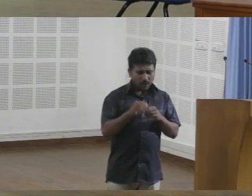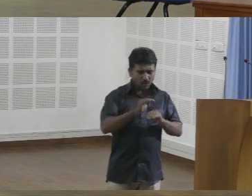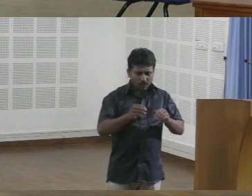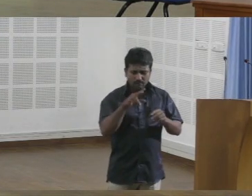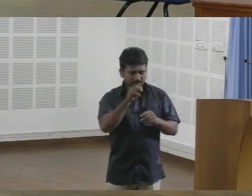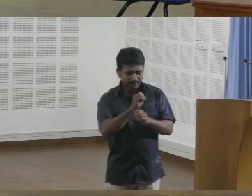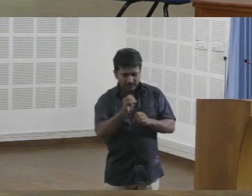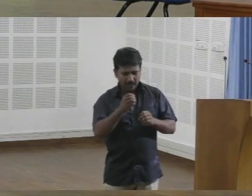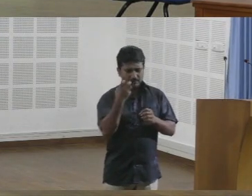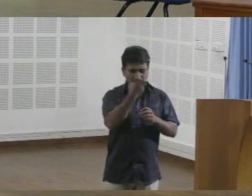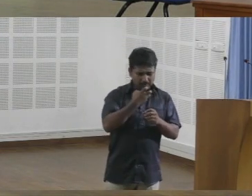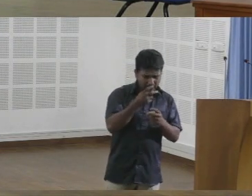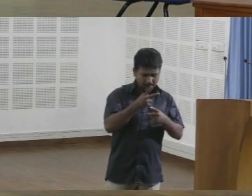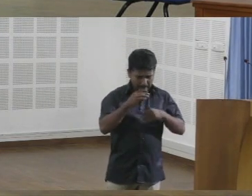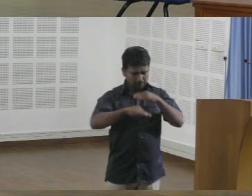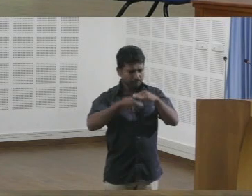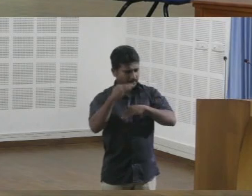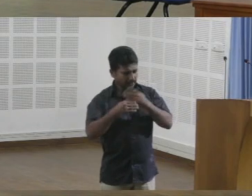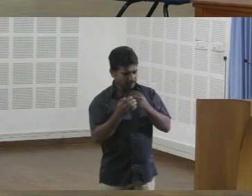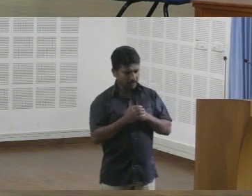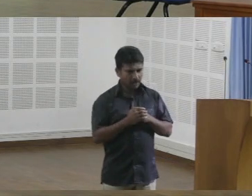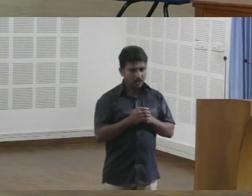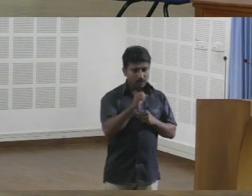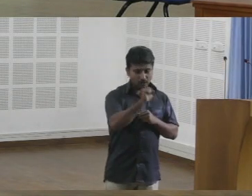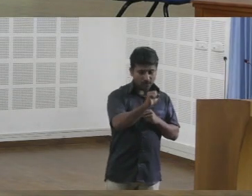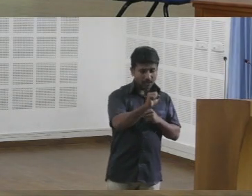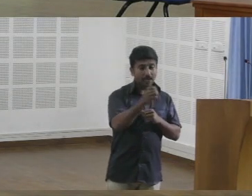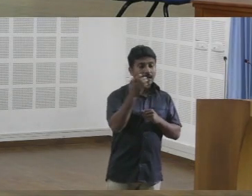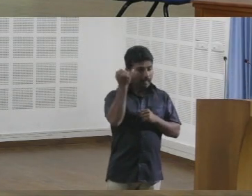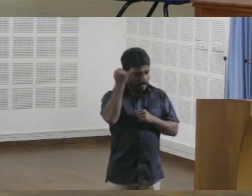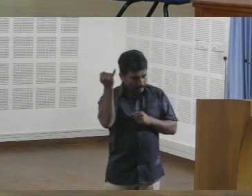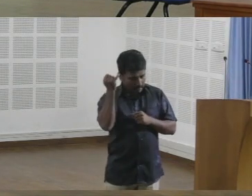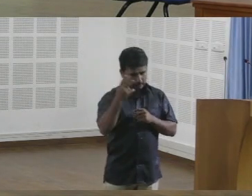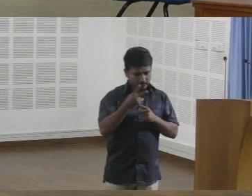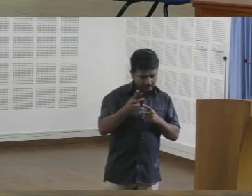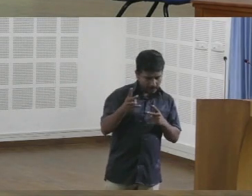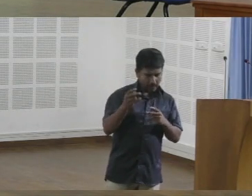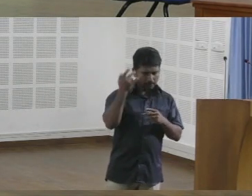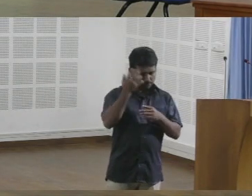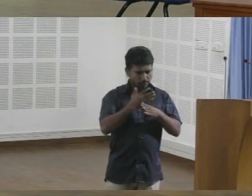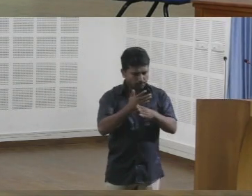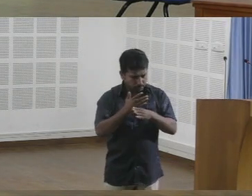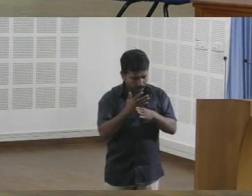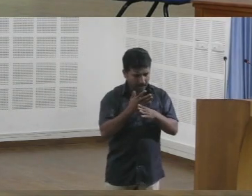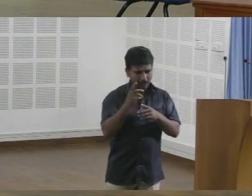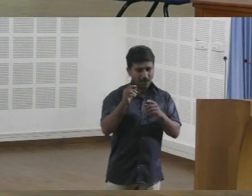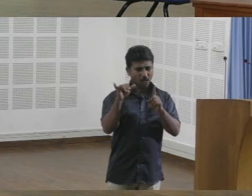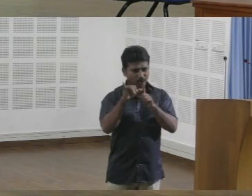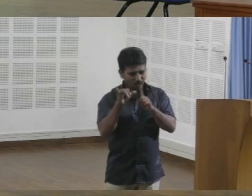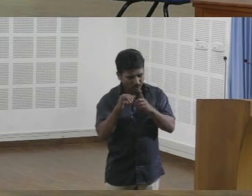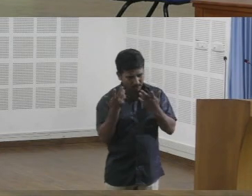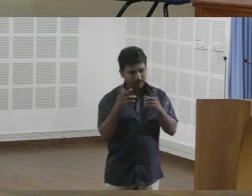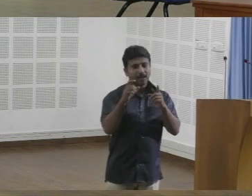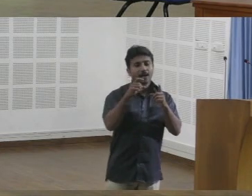ശേഷി വളർത്തിയെടുക്കുന്നു. തന്റെ ആശയങ്ങളും ചിന്തകളും മറ്റുള്ളവർക്കും പ്രയോജനപ്പെടാൻ യൂട്യൂബ് ചാനലും ബ്ലോഗും